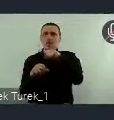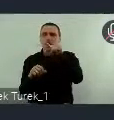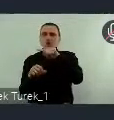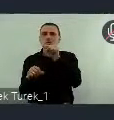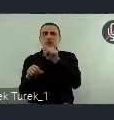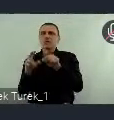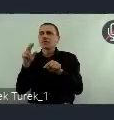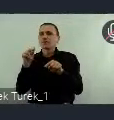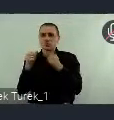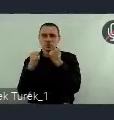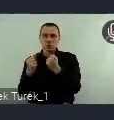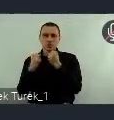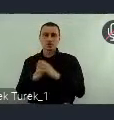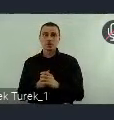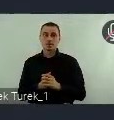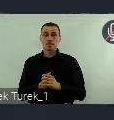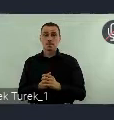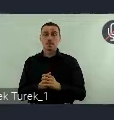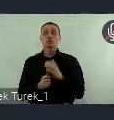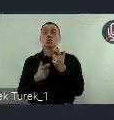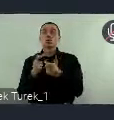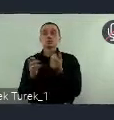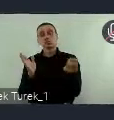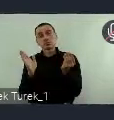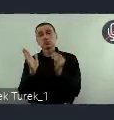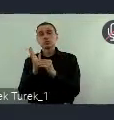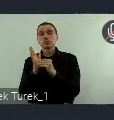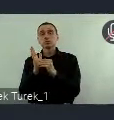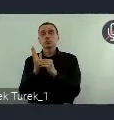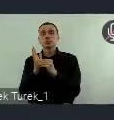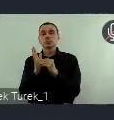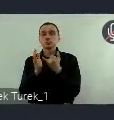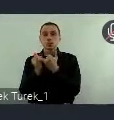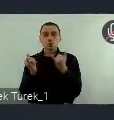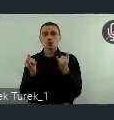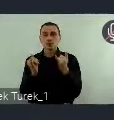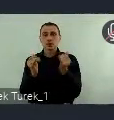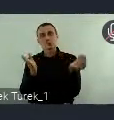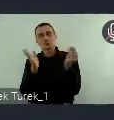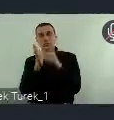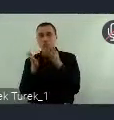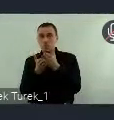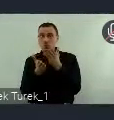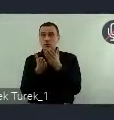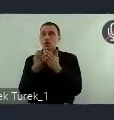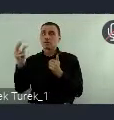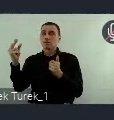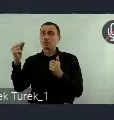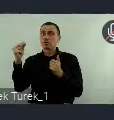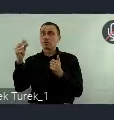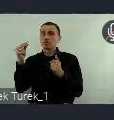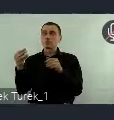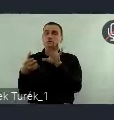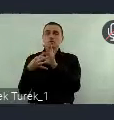na szybie jeżeli zastosujemy wspomaganie słyszenia na przykład pętlę indukcyjną to wtedy to co mówi kasjerka może bezpośrednio być